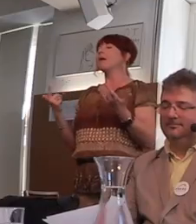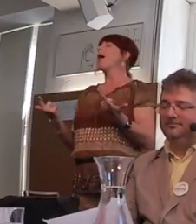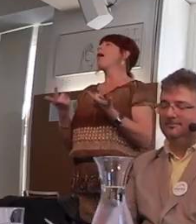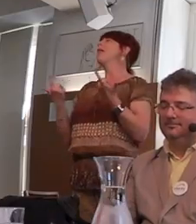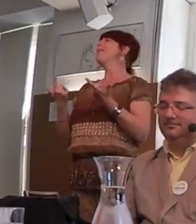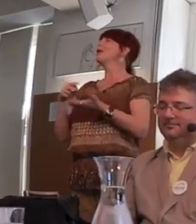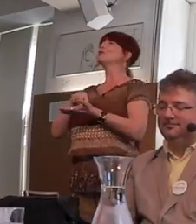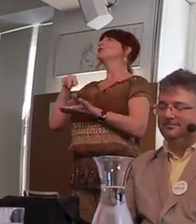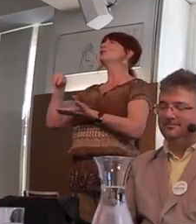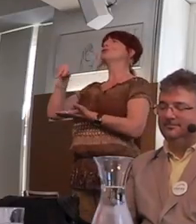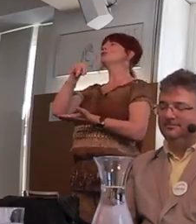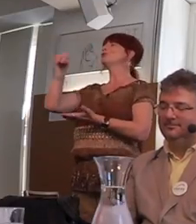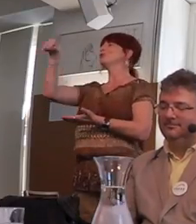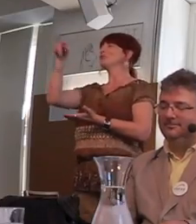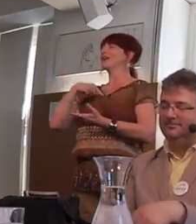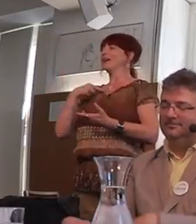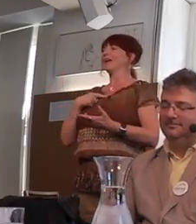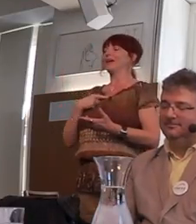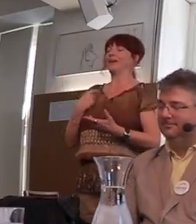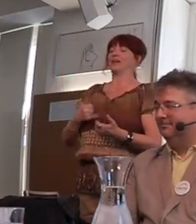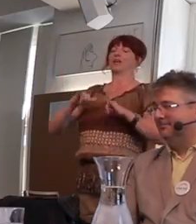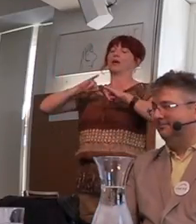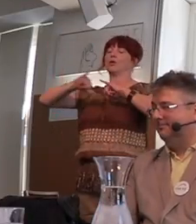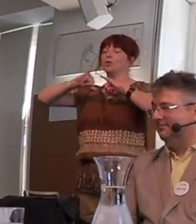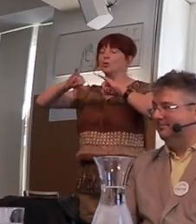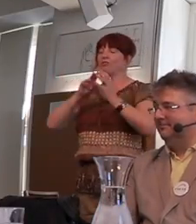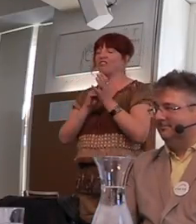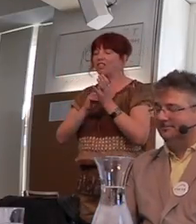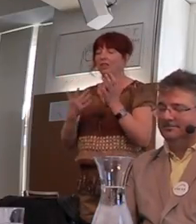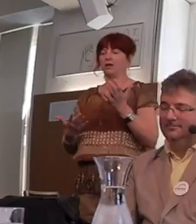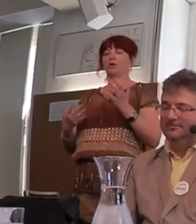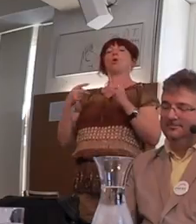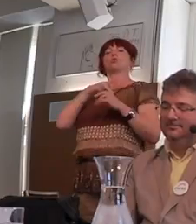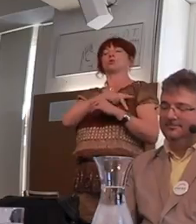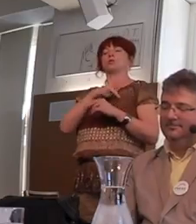würde man sagen. Ich bin YouTuber und Social-Media-Mensch,